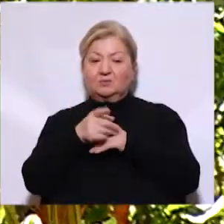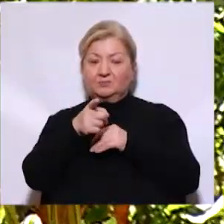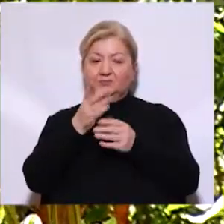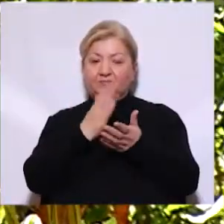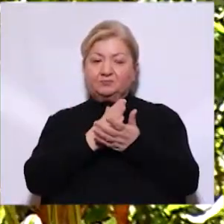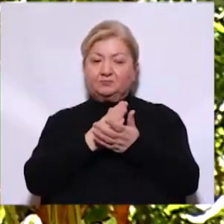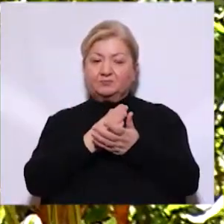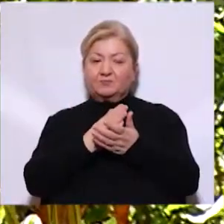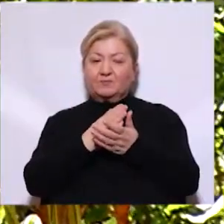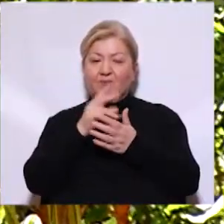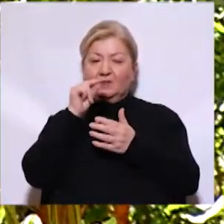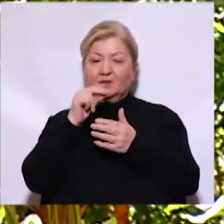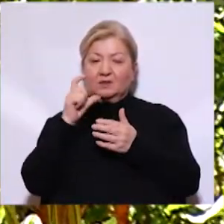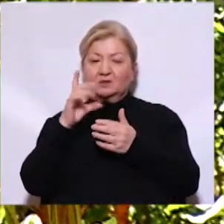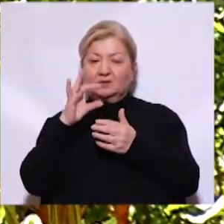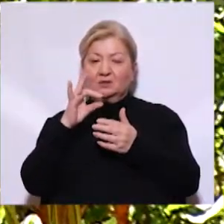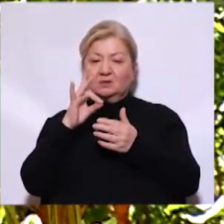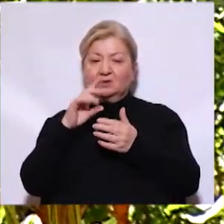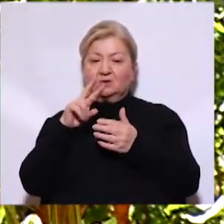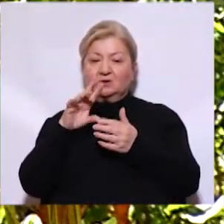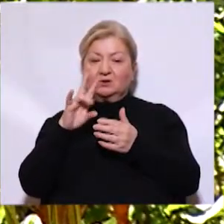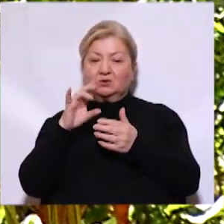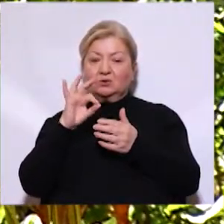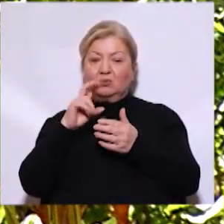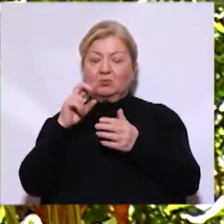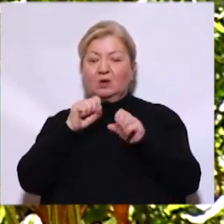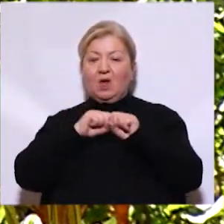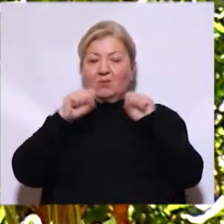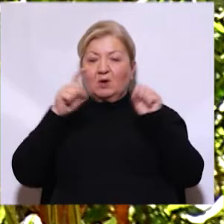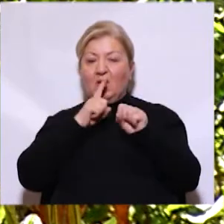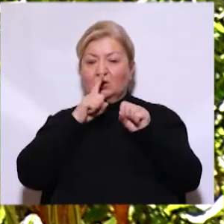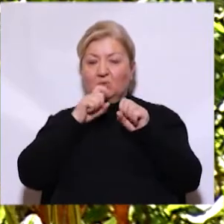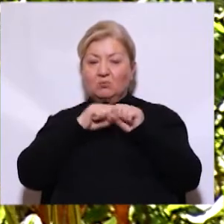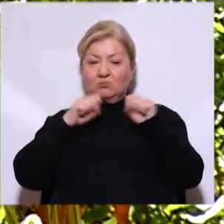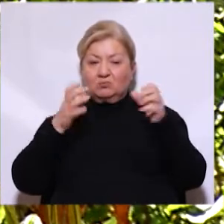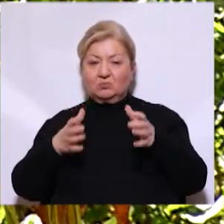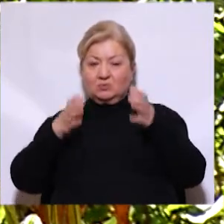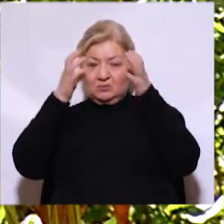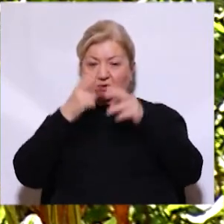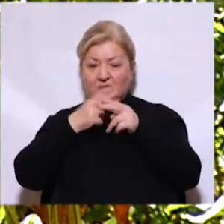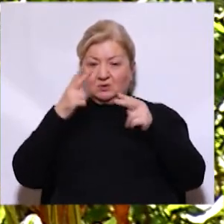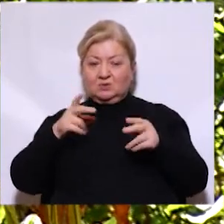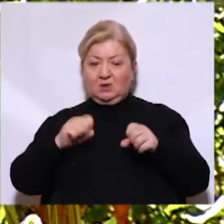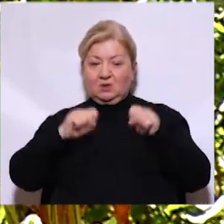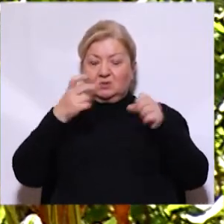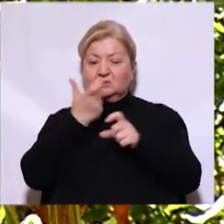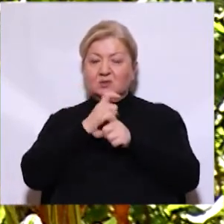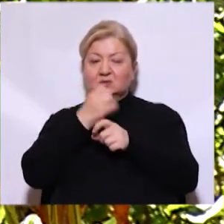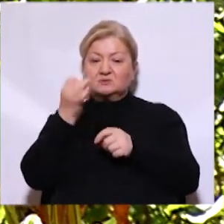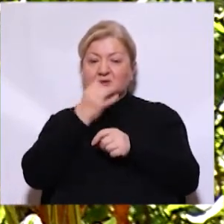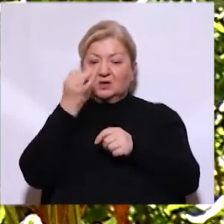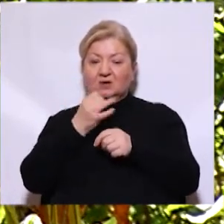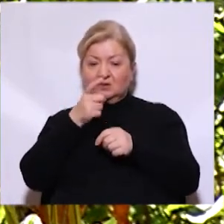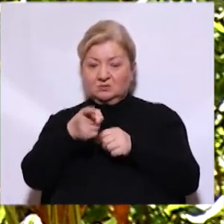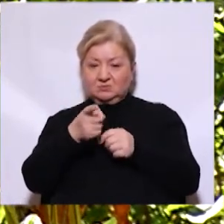შემდეგი წიგნი ეხება ჩერნობილის თემატიკას, არ ვიცი თუ ხსმენიათ ჩერნობილის აფეთქების შესახებ. ეს არის ძალიან საინტერესო